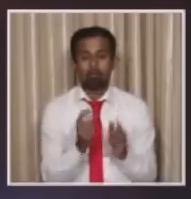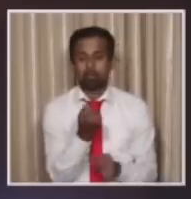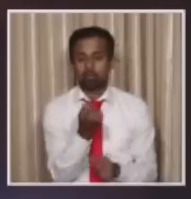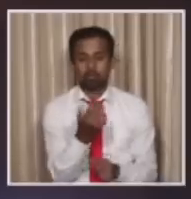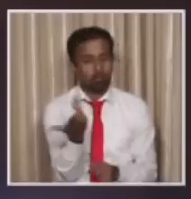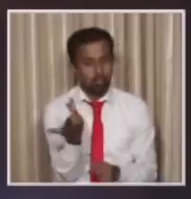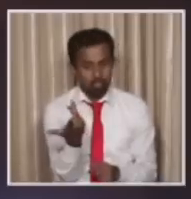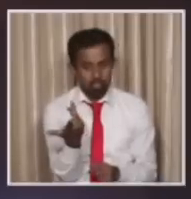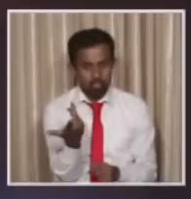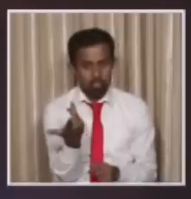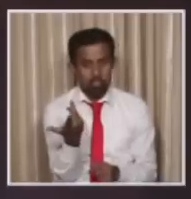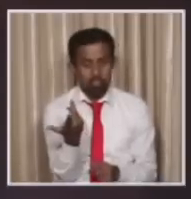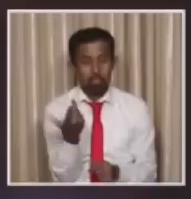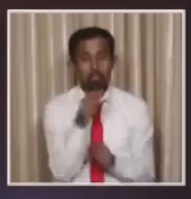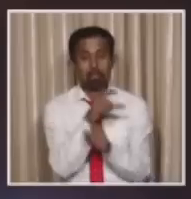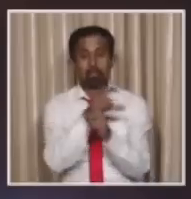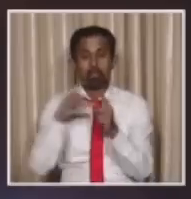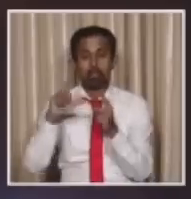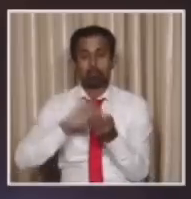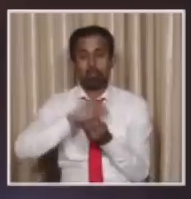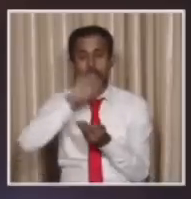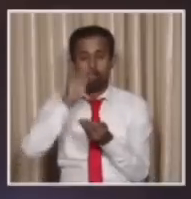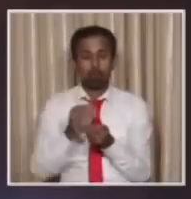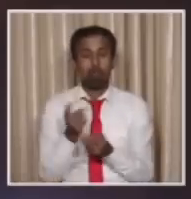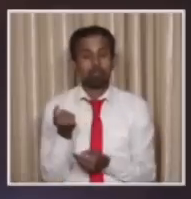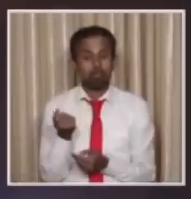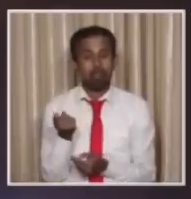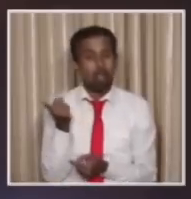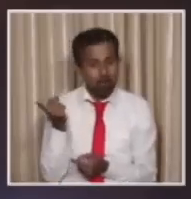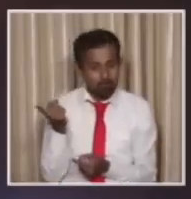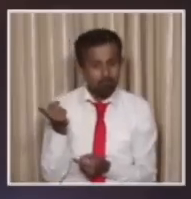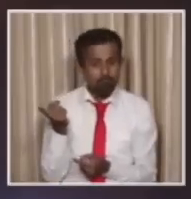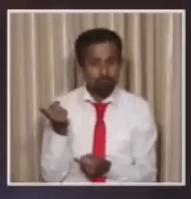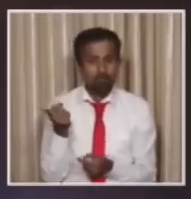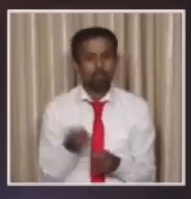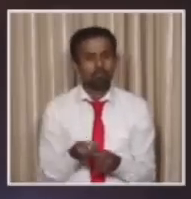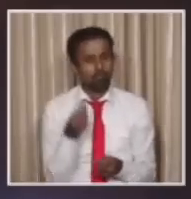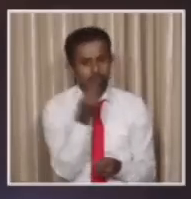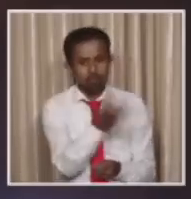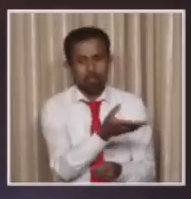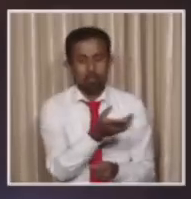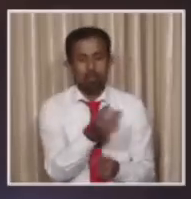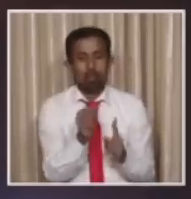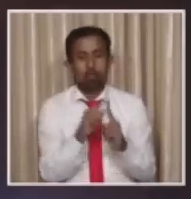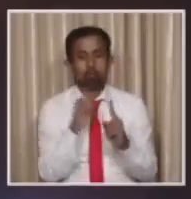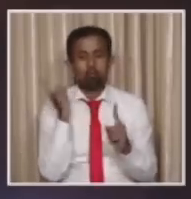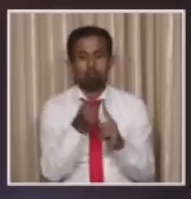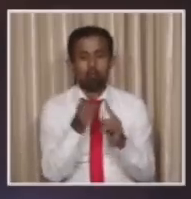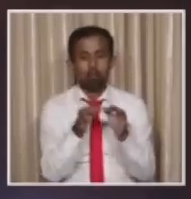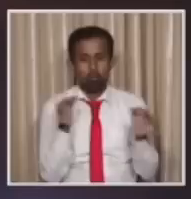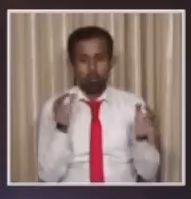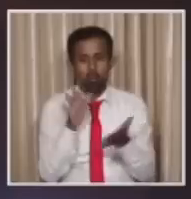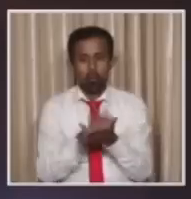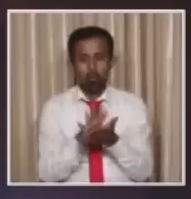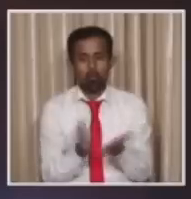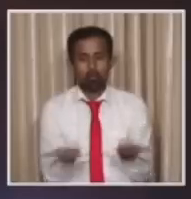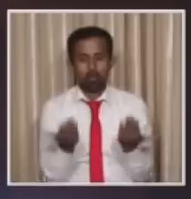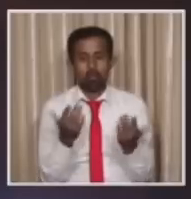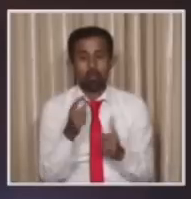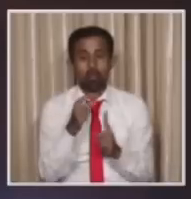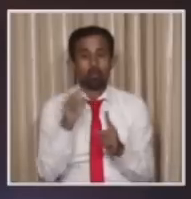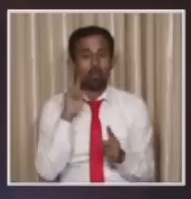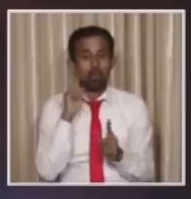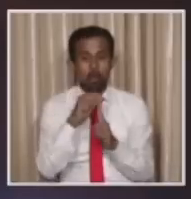නැත්තම් මධ්‍යම සංස්කෘතික අරමුදලේ සල්ලි තියෙනවා. ඒ සල්ලි වලින් දෙන්න පොසොන් උත්සවය තියන්න රනිල් වික්‍රමසිංහ මහත්තයා ආගමති